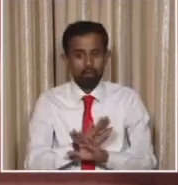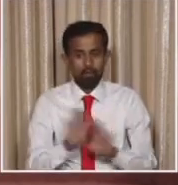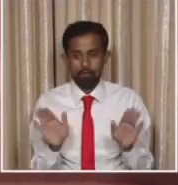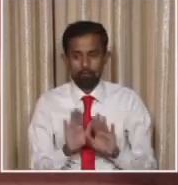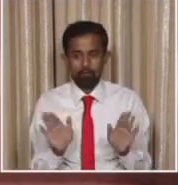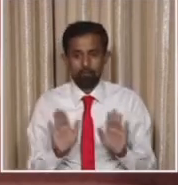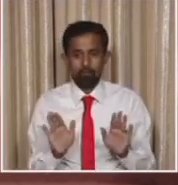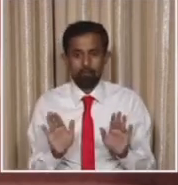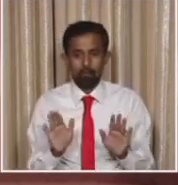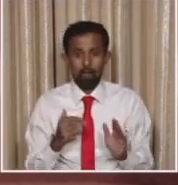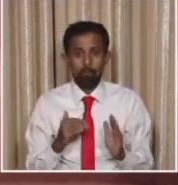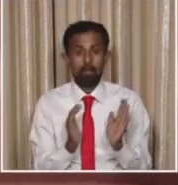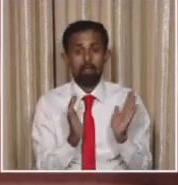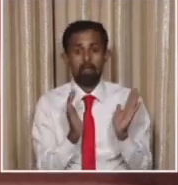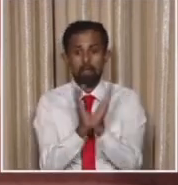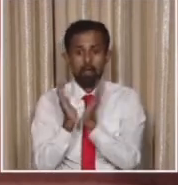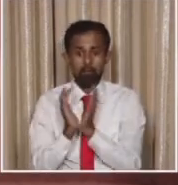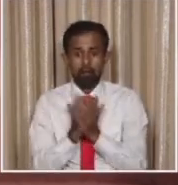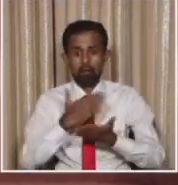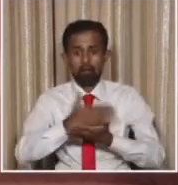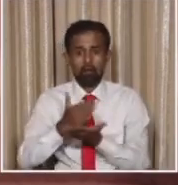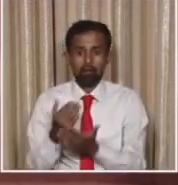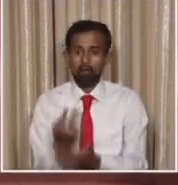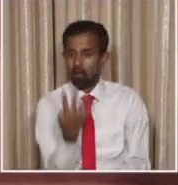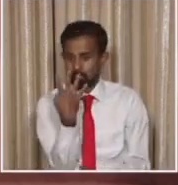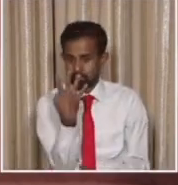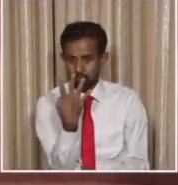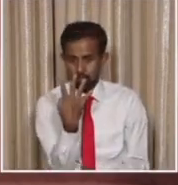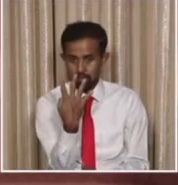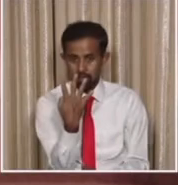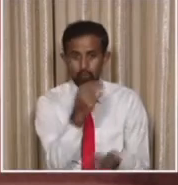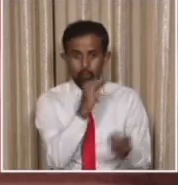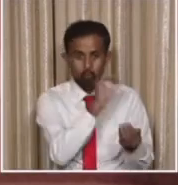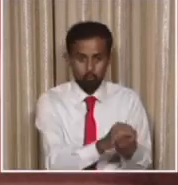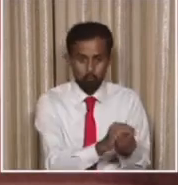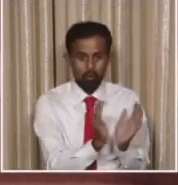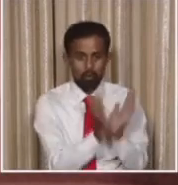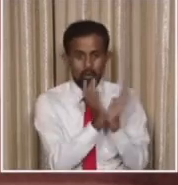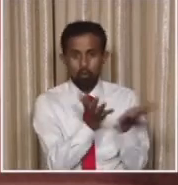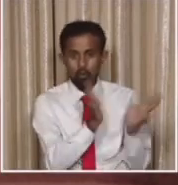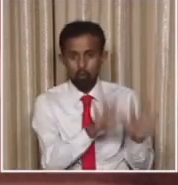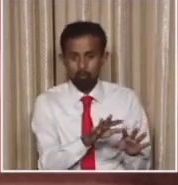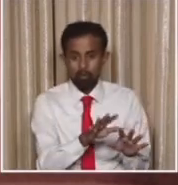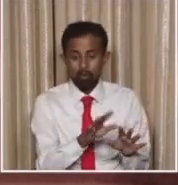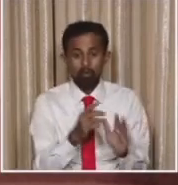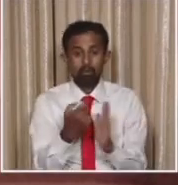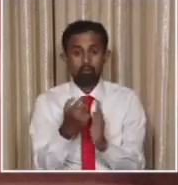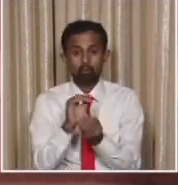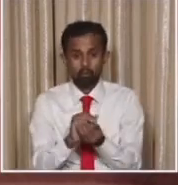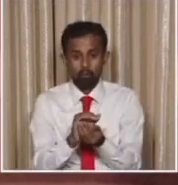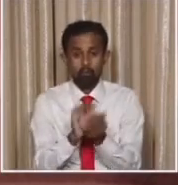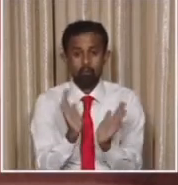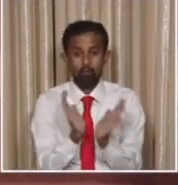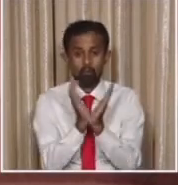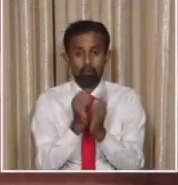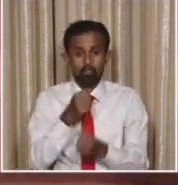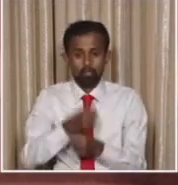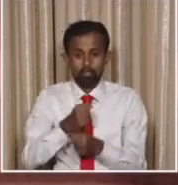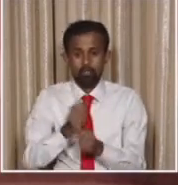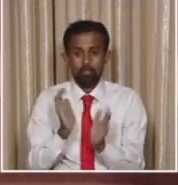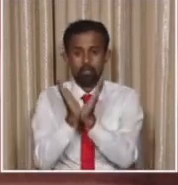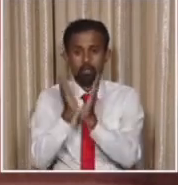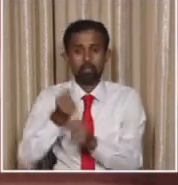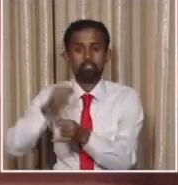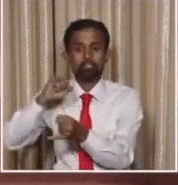හරි මෙහෙම කරන්න. මේ වනාන්තර හතර වර්ගයක් තියෙනවා. නේ හරි මට ඒක දන්නවා. එකක් සංරක්ෂිත වනාන්තර, එකක් රක්ෂිත වනාන්තර, අනික එක රජයේ කැලැසක්